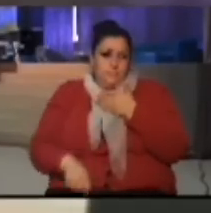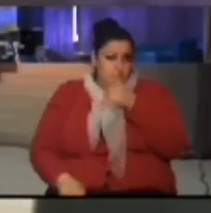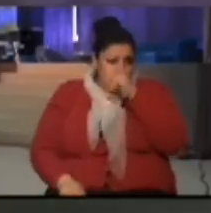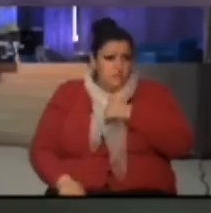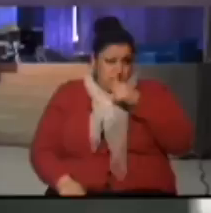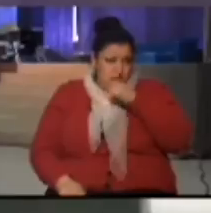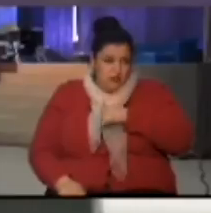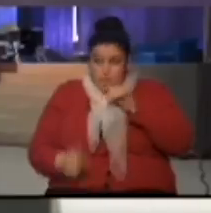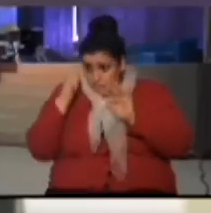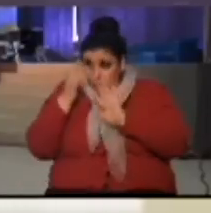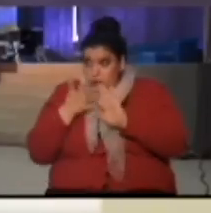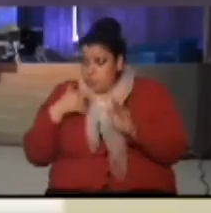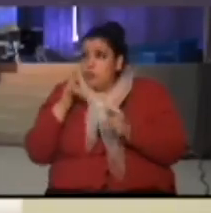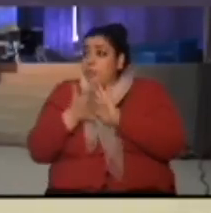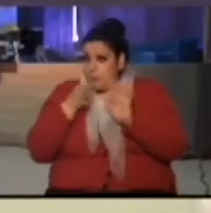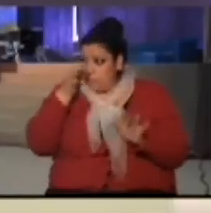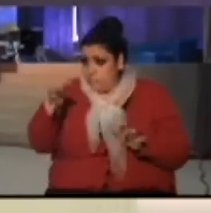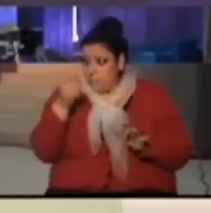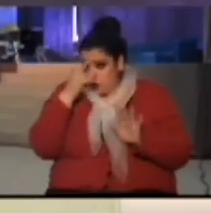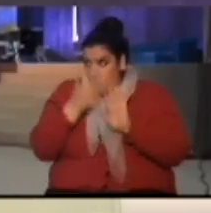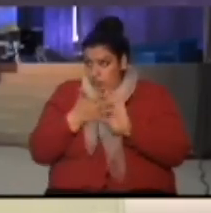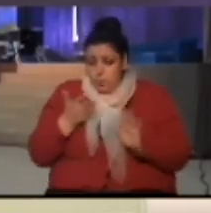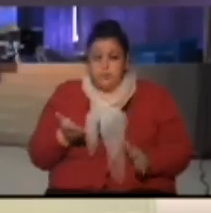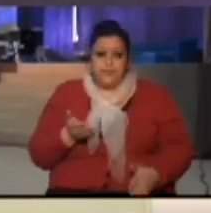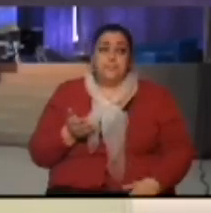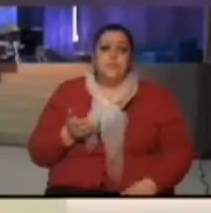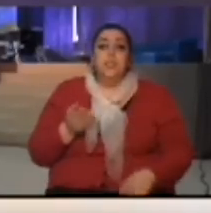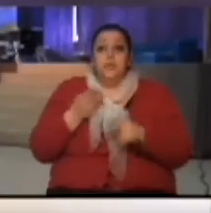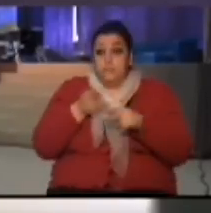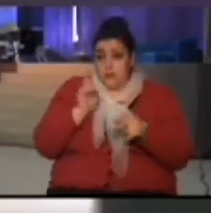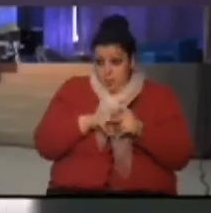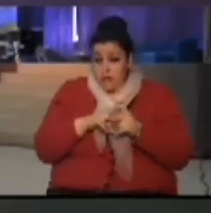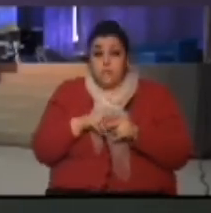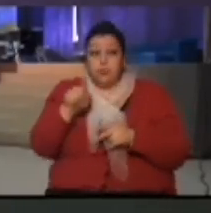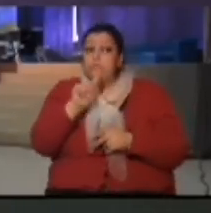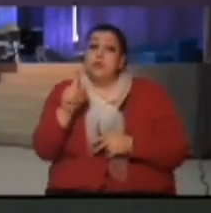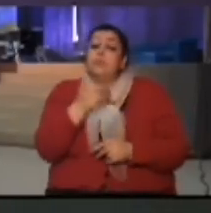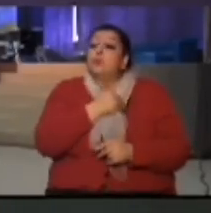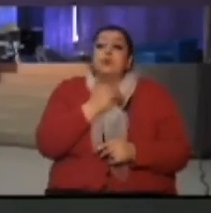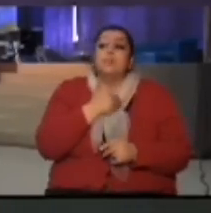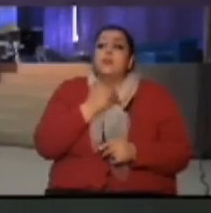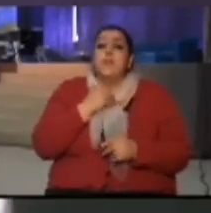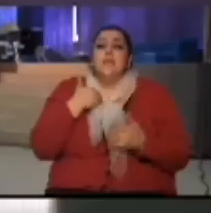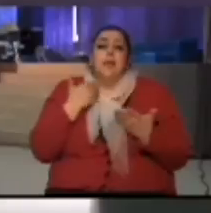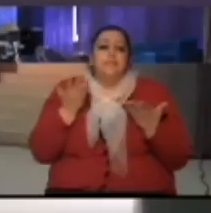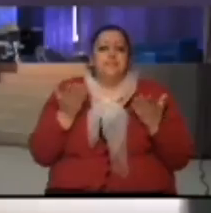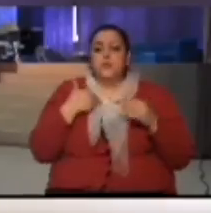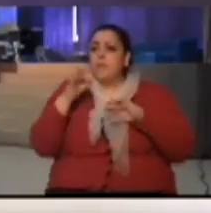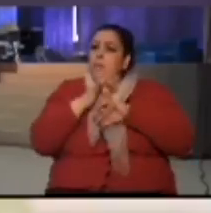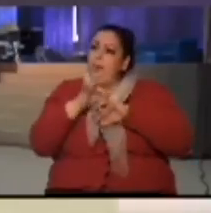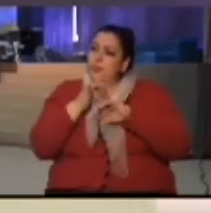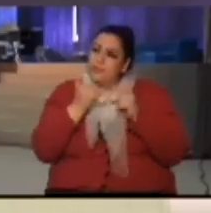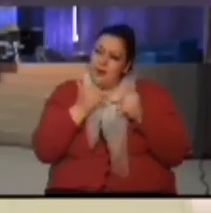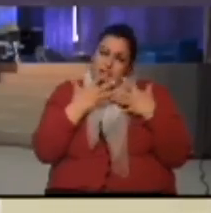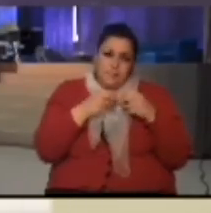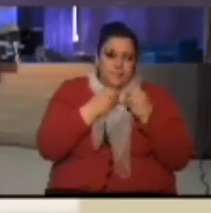Հասկանալի է, ինչի մասին եմ խոսում։ Դու ինչ-որ լավ բան ես ուզում անես, ամուսնուդ կապակցությամբ կամ կնոջդ կամ